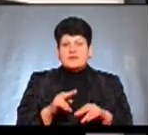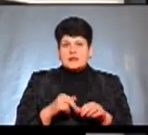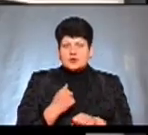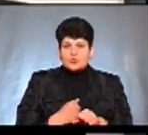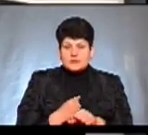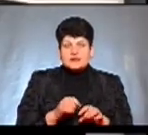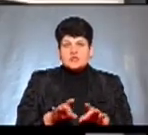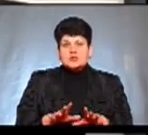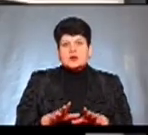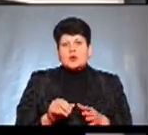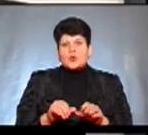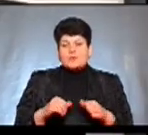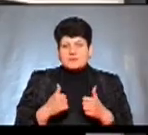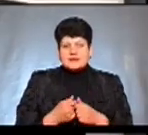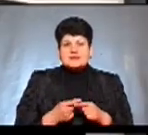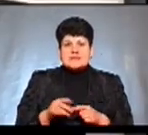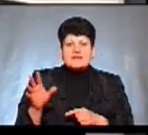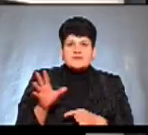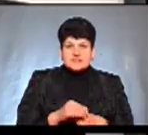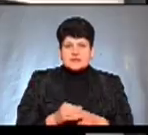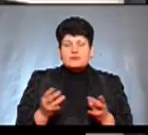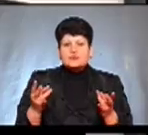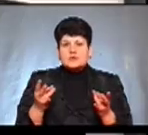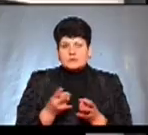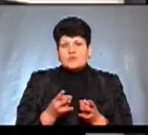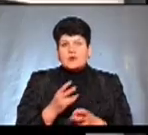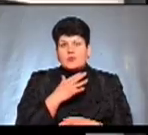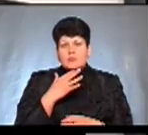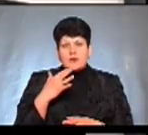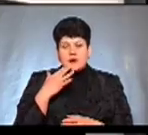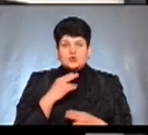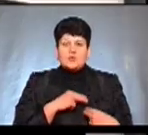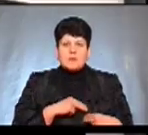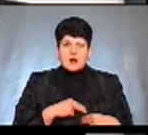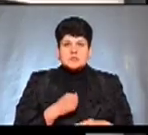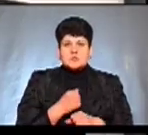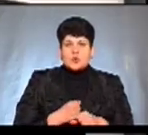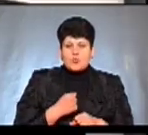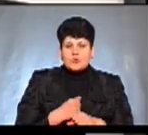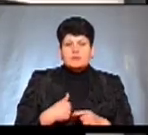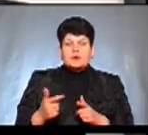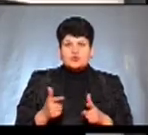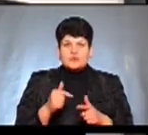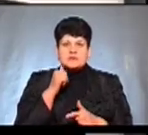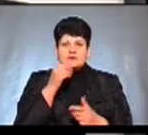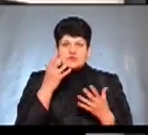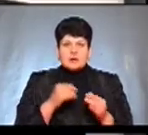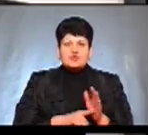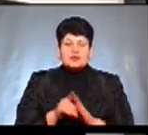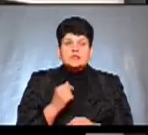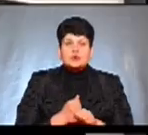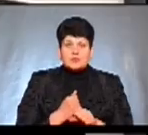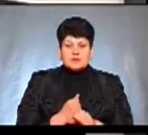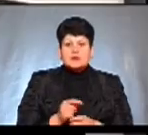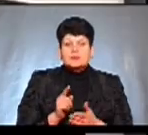надзвичайної ситуації державного рівня. Тобто це все насправді потребувало досить багато праці, роботи, і ми готові завтрашнього дня це починати робити. Але